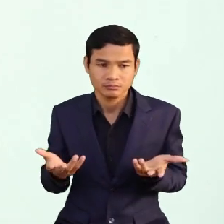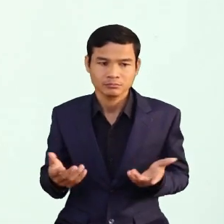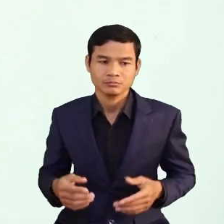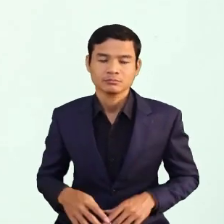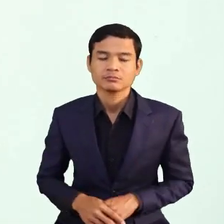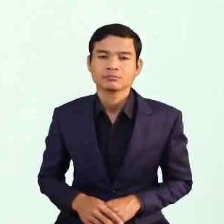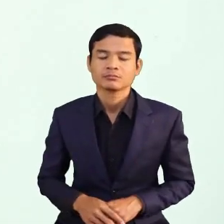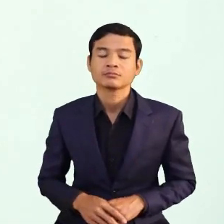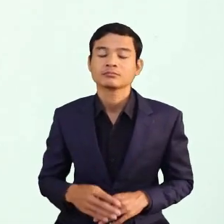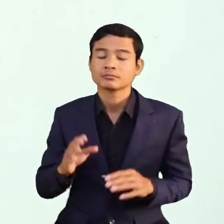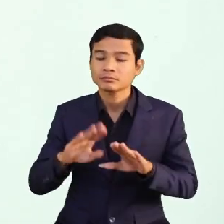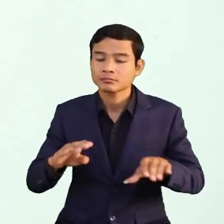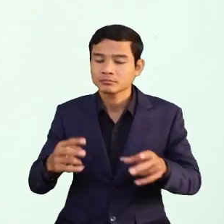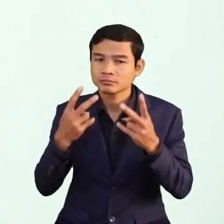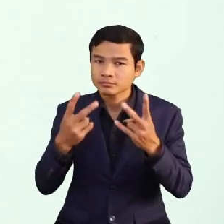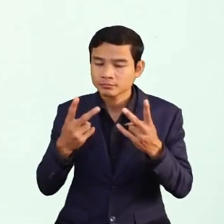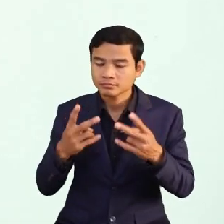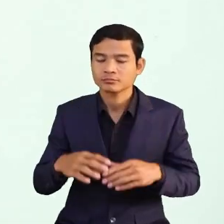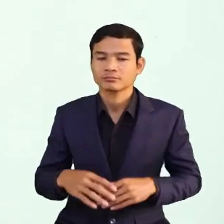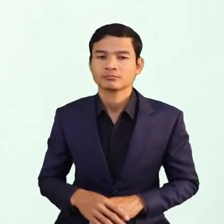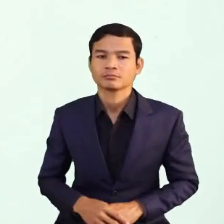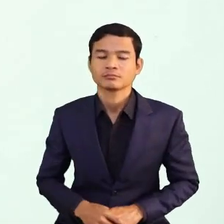ចាតោះមើលមើល